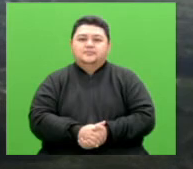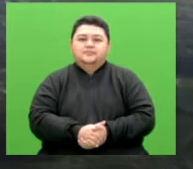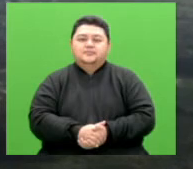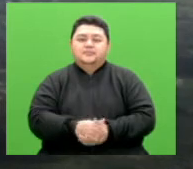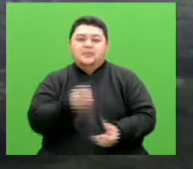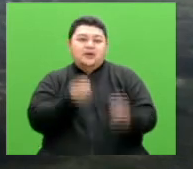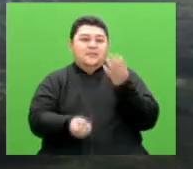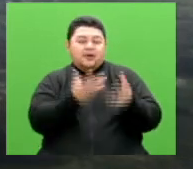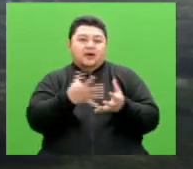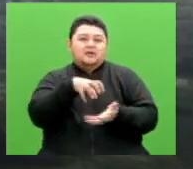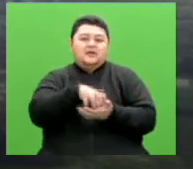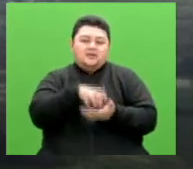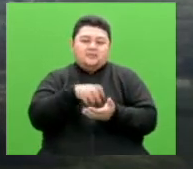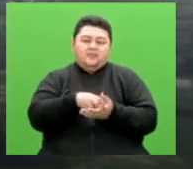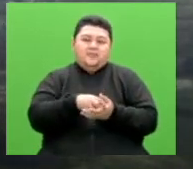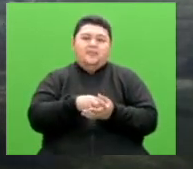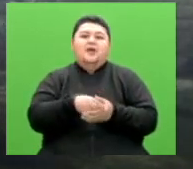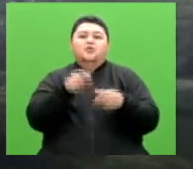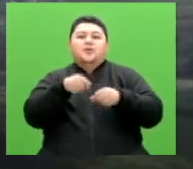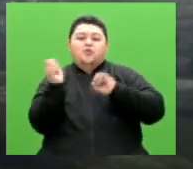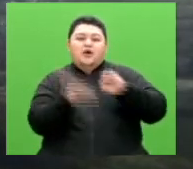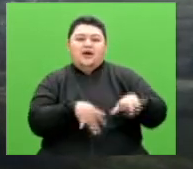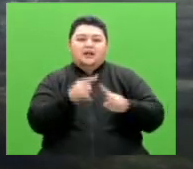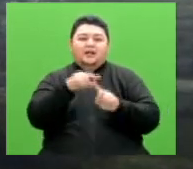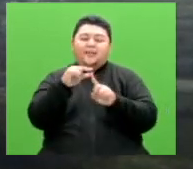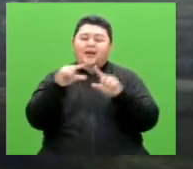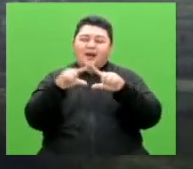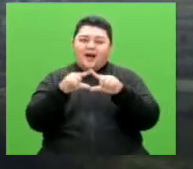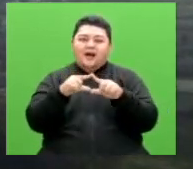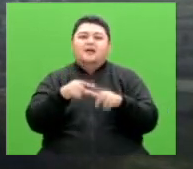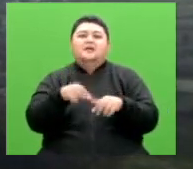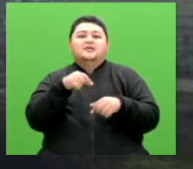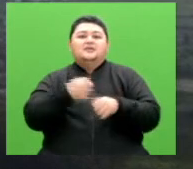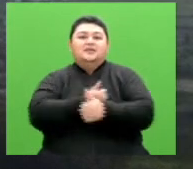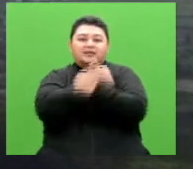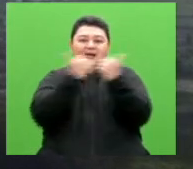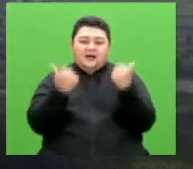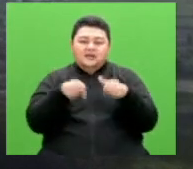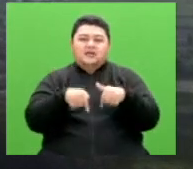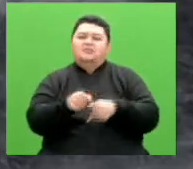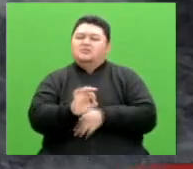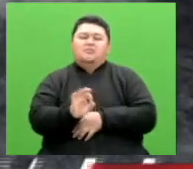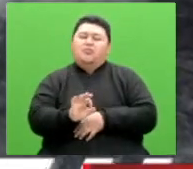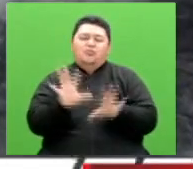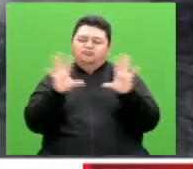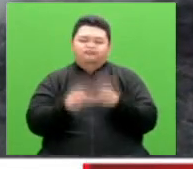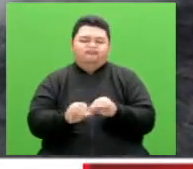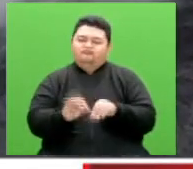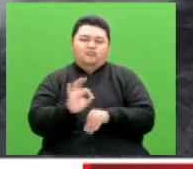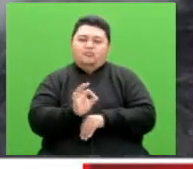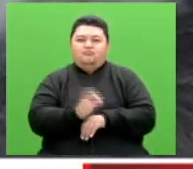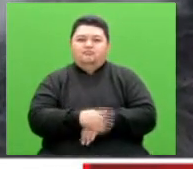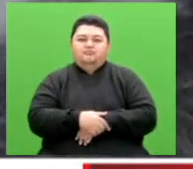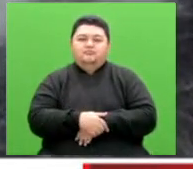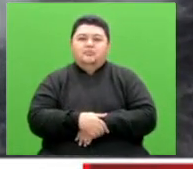Kebakaran di tempat pembuangan akhir sampah atau TPA Jatiwaringin Mau, Kabupaten Tangerang, Banten hingga kini belum padam. Kepulan asap yang